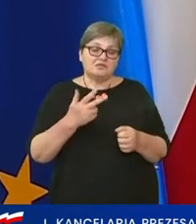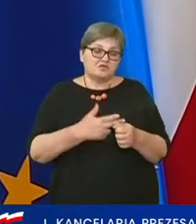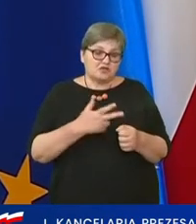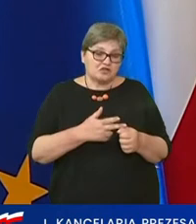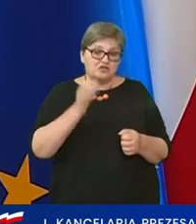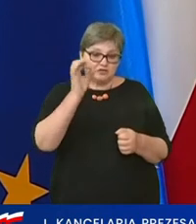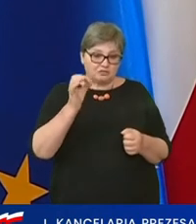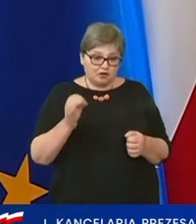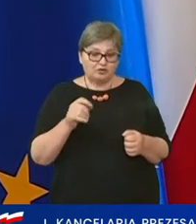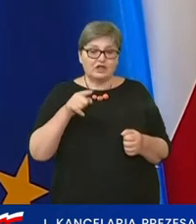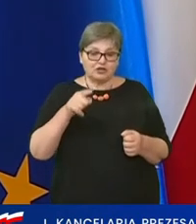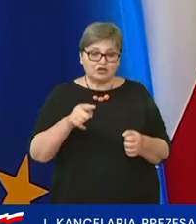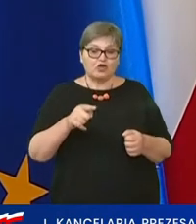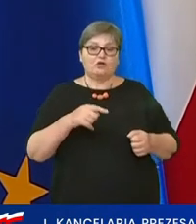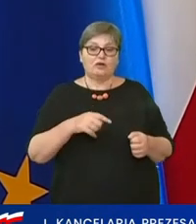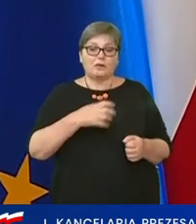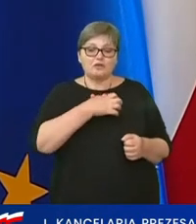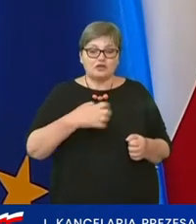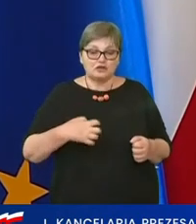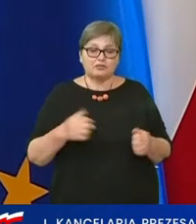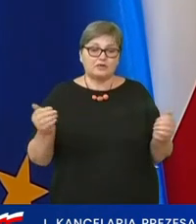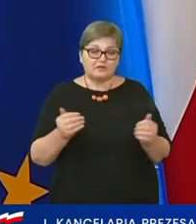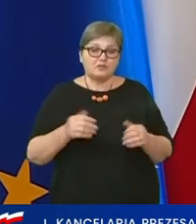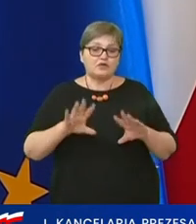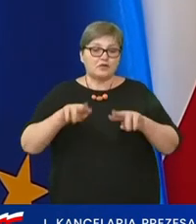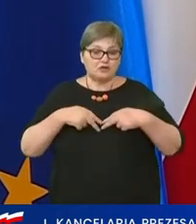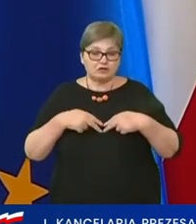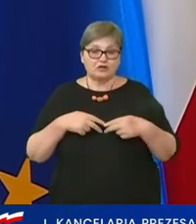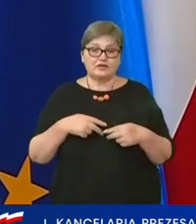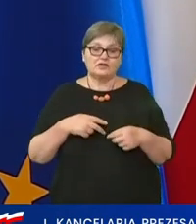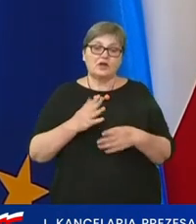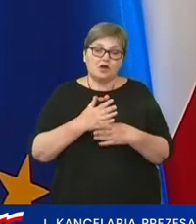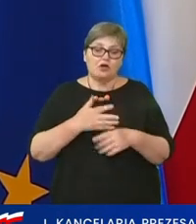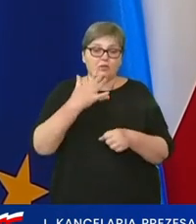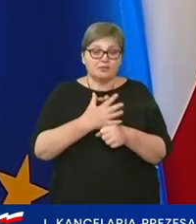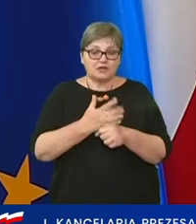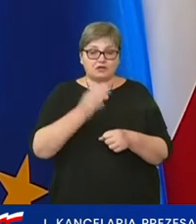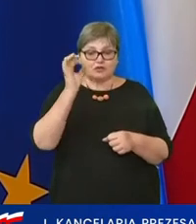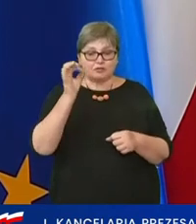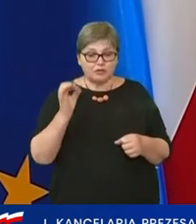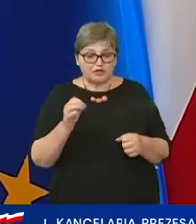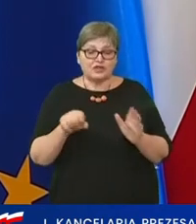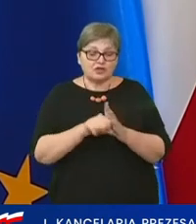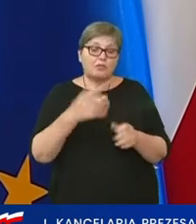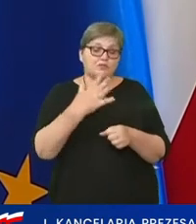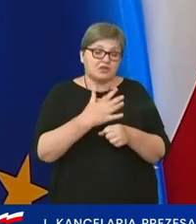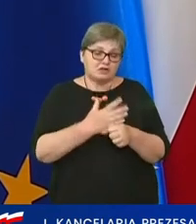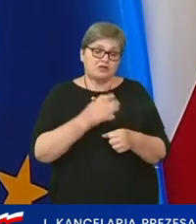przedsiębiorca może otrzymać do 50 procent minimalnego miesięcznego wynagrodzenia na danego pracownika